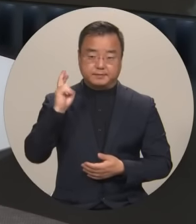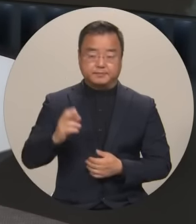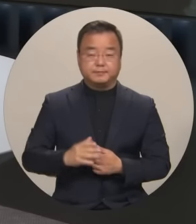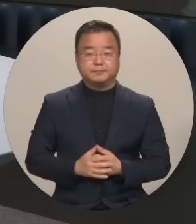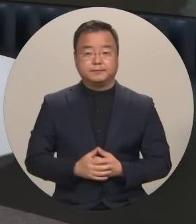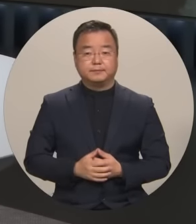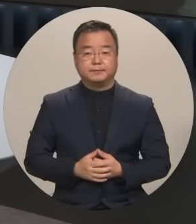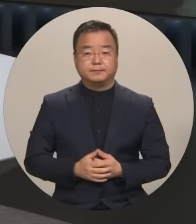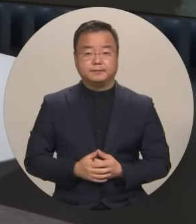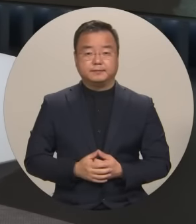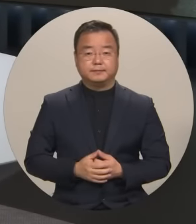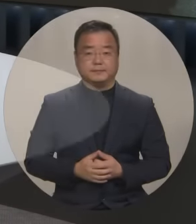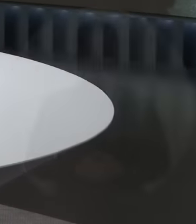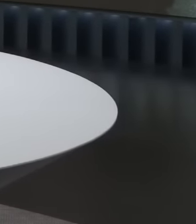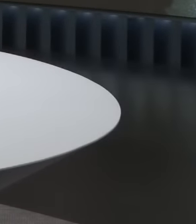들었습니다